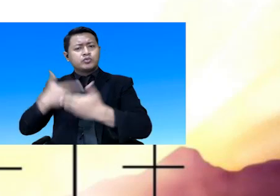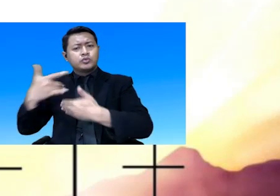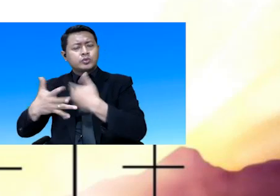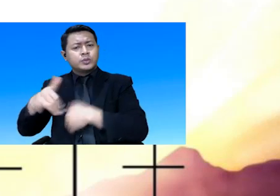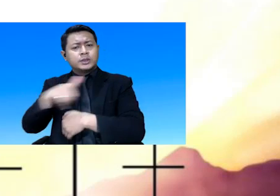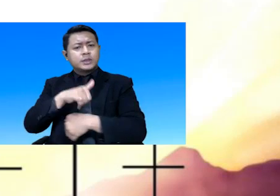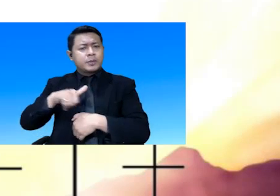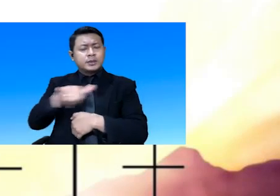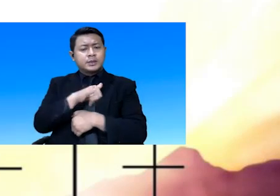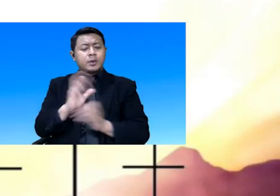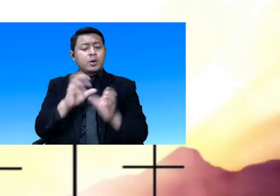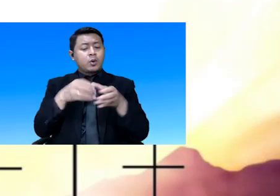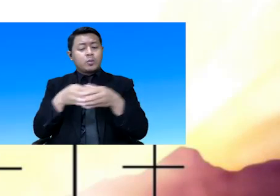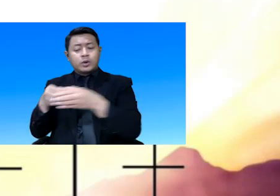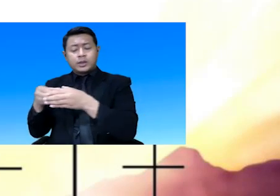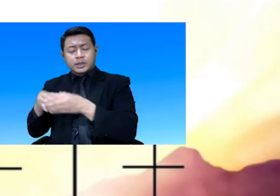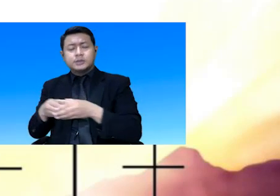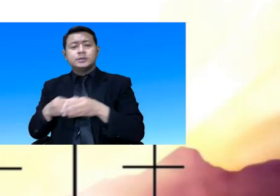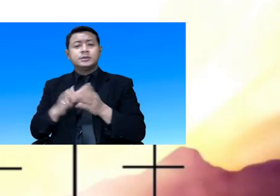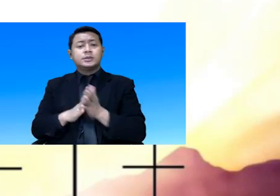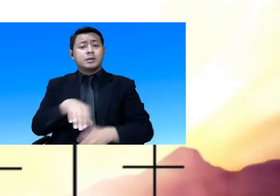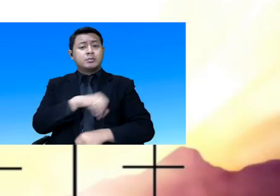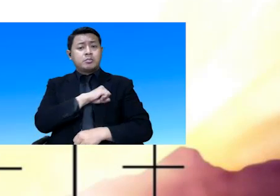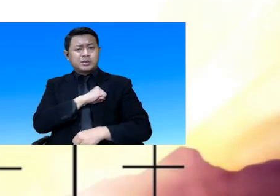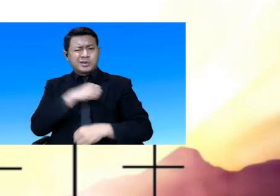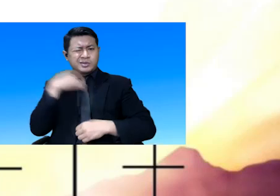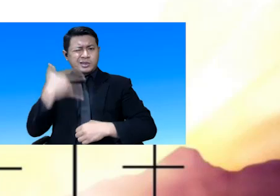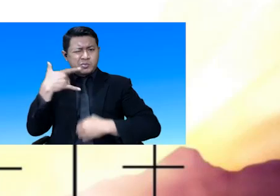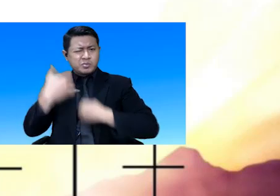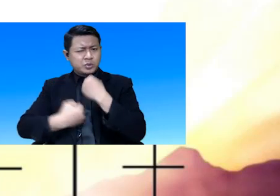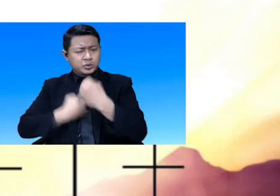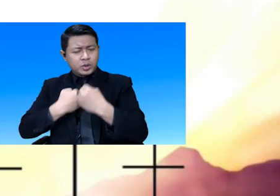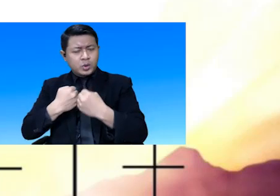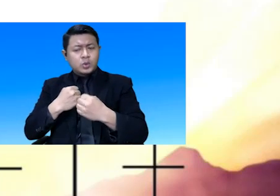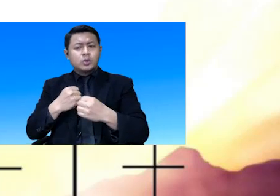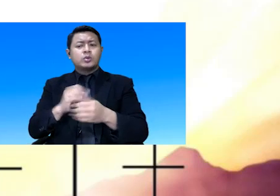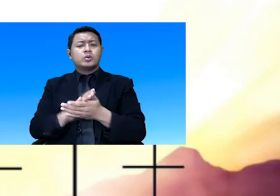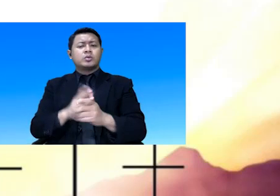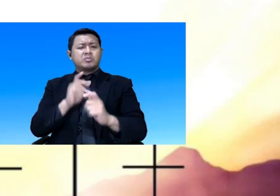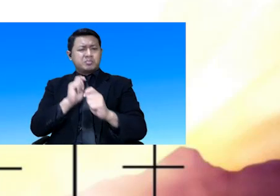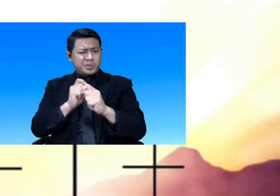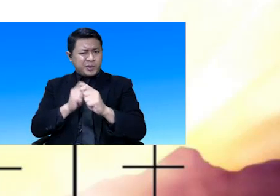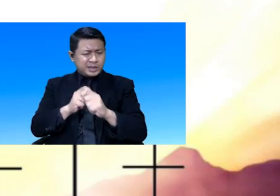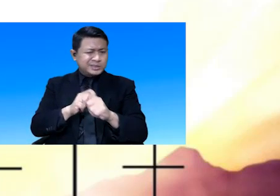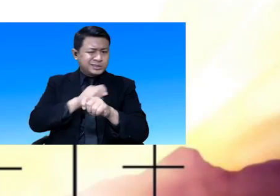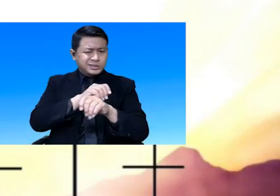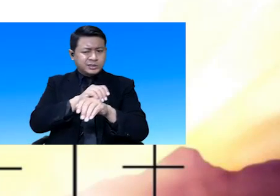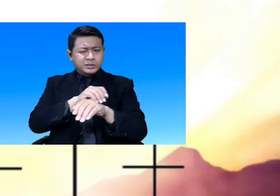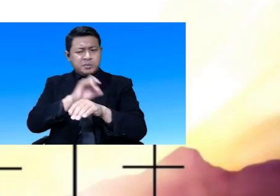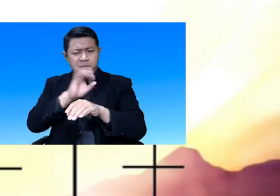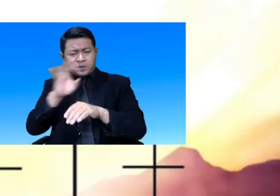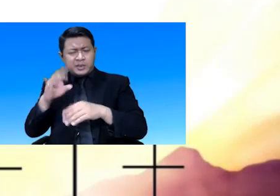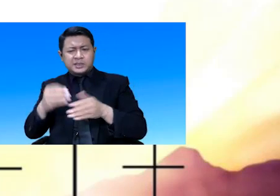sebagai komunitas dan sebagai bangsa berjuang untuk mengatasi berbagai macam